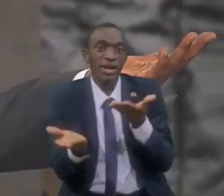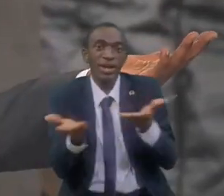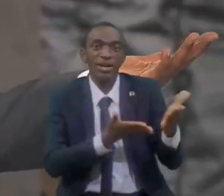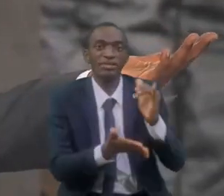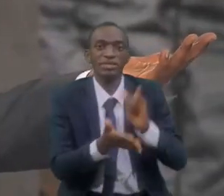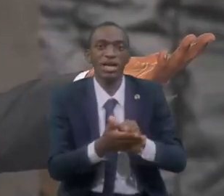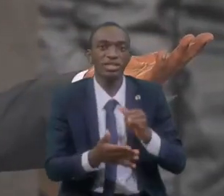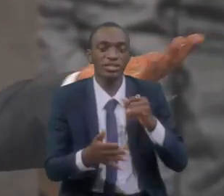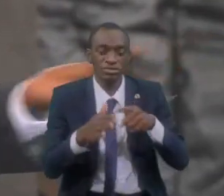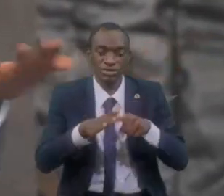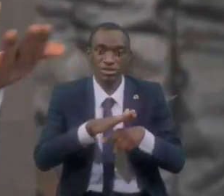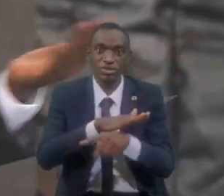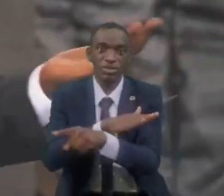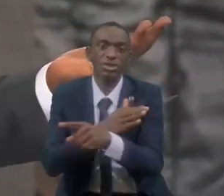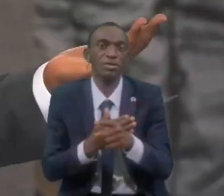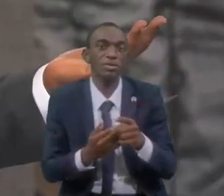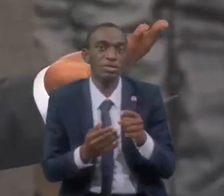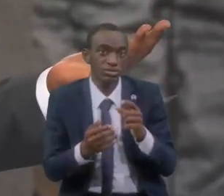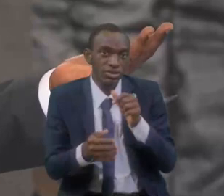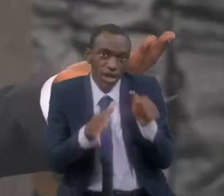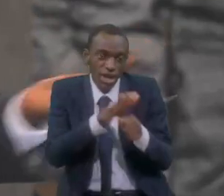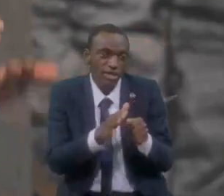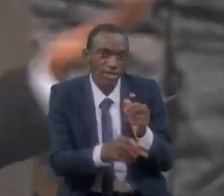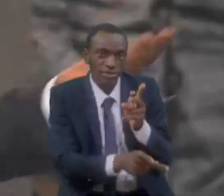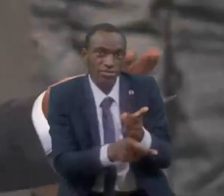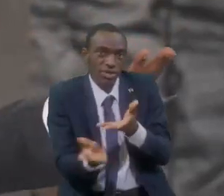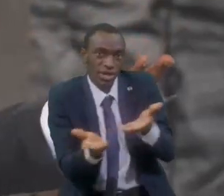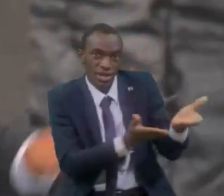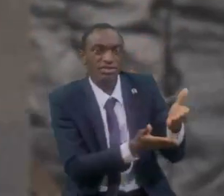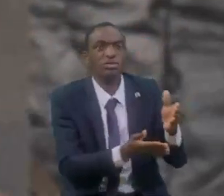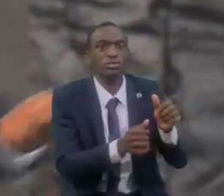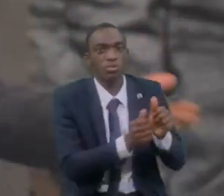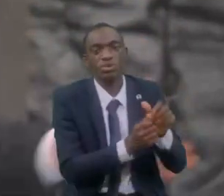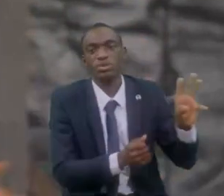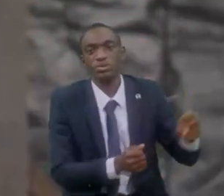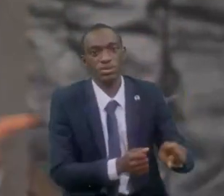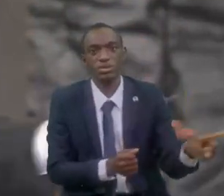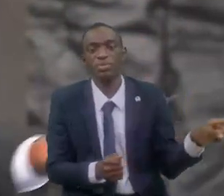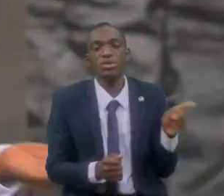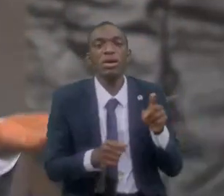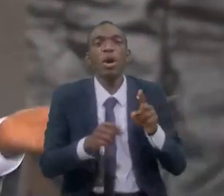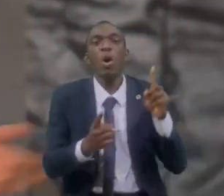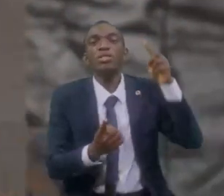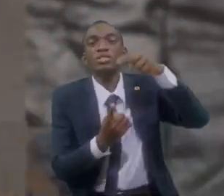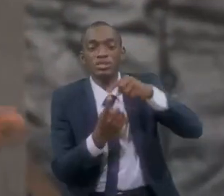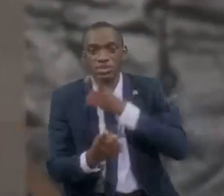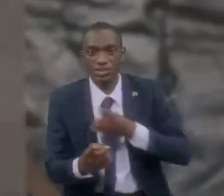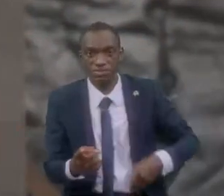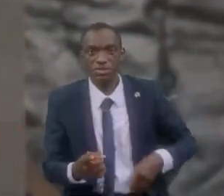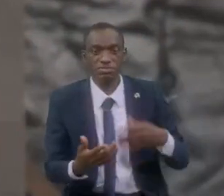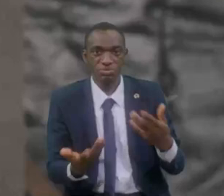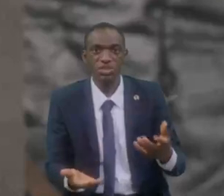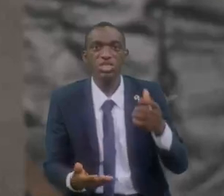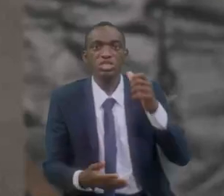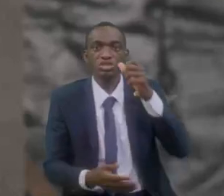Jusqu'à ce que le premier roi David vienne régner. Salomon a régné. Tous les autres ont régné. Et